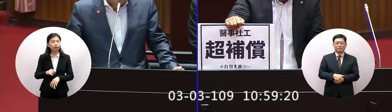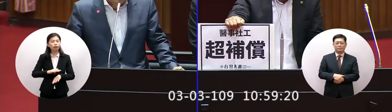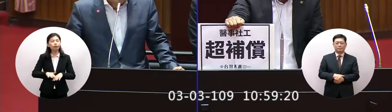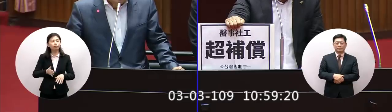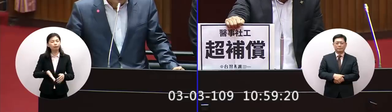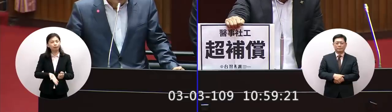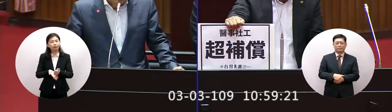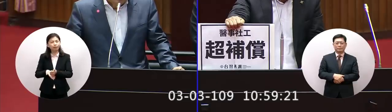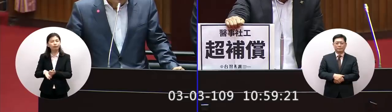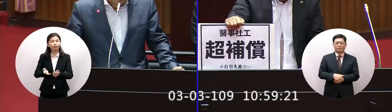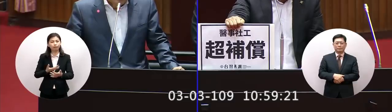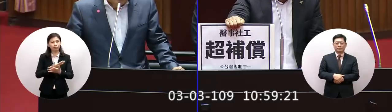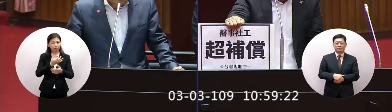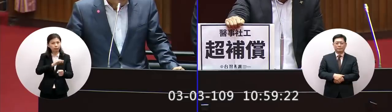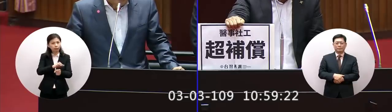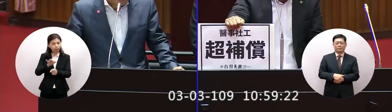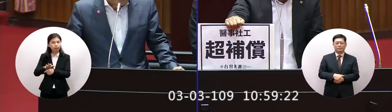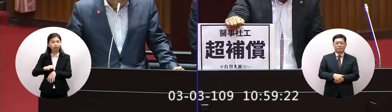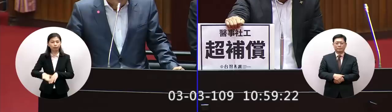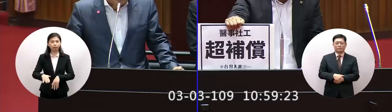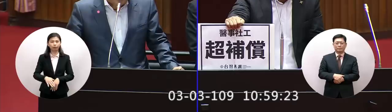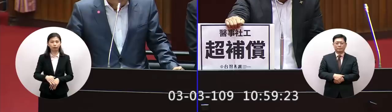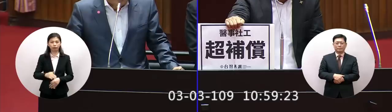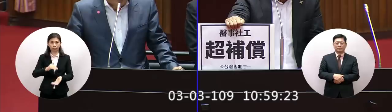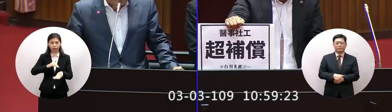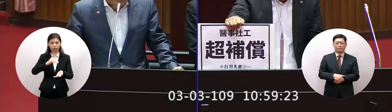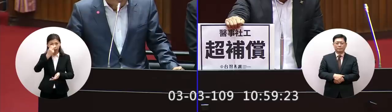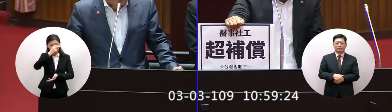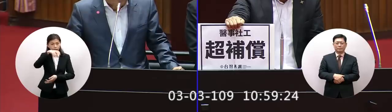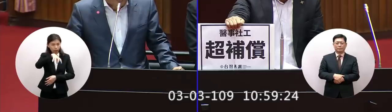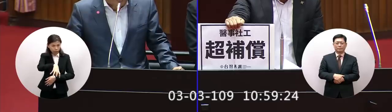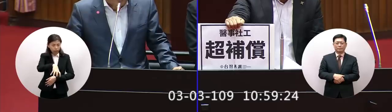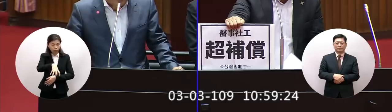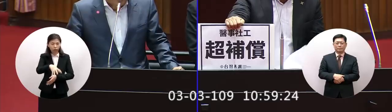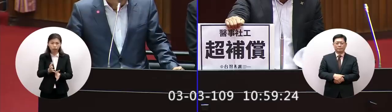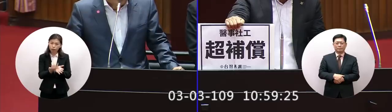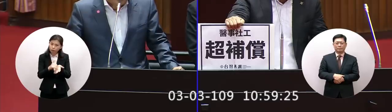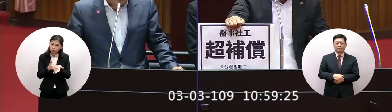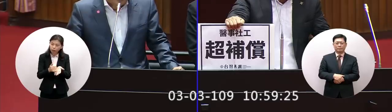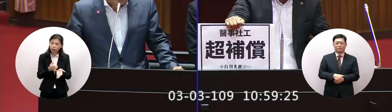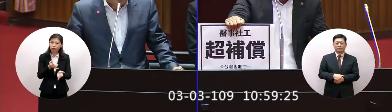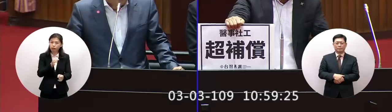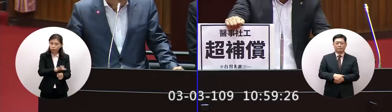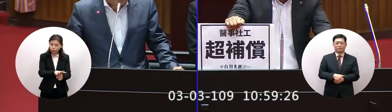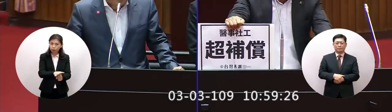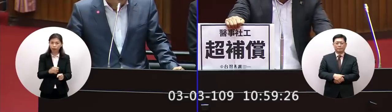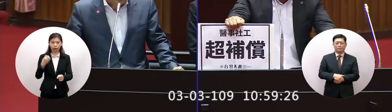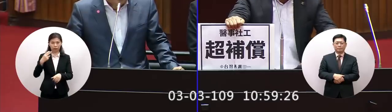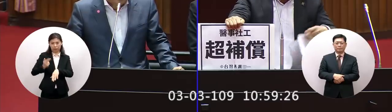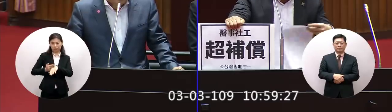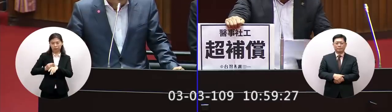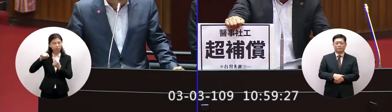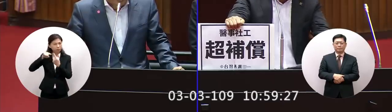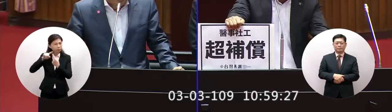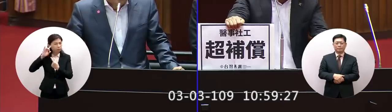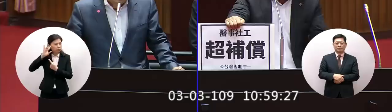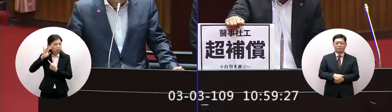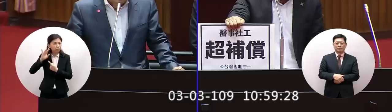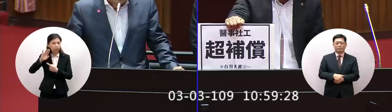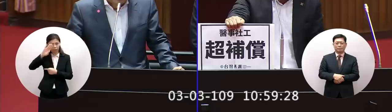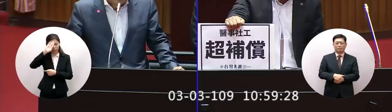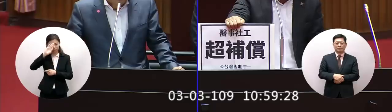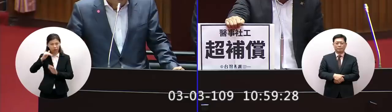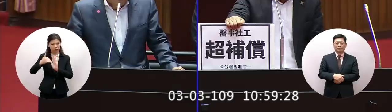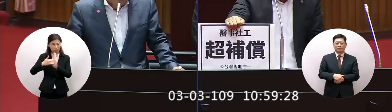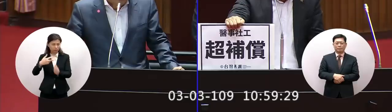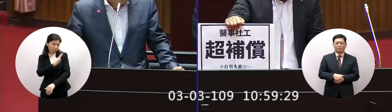以奖励。那还有我们对于检验检查相关所编列的费用，还有对于新科技的发展，不管是疫苗